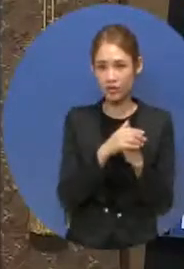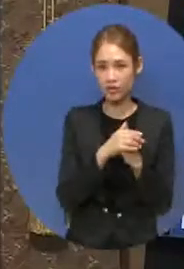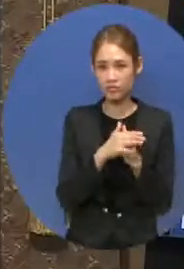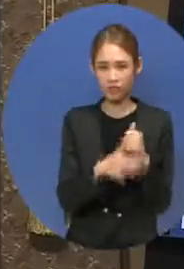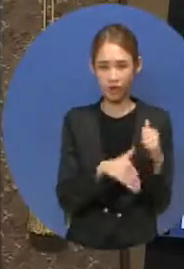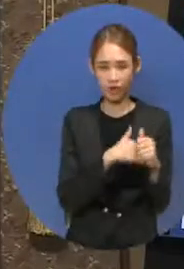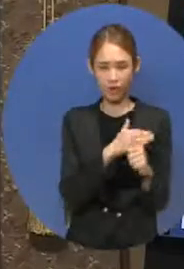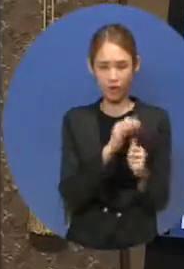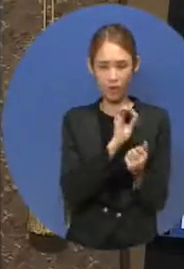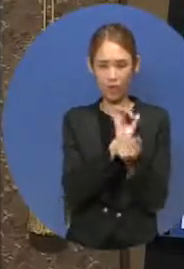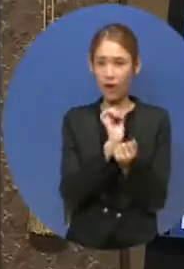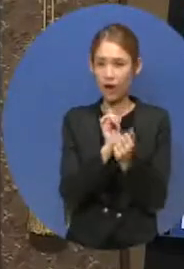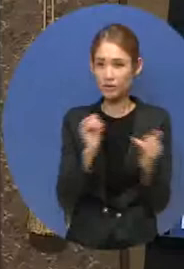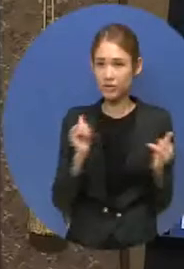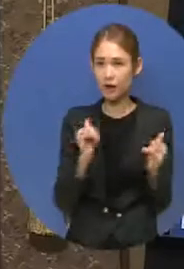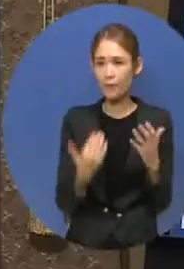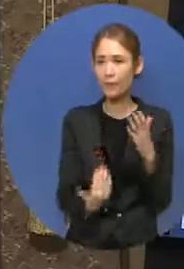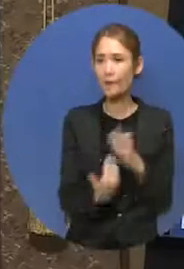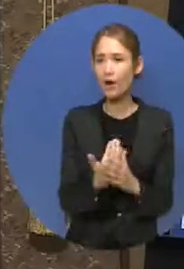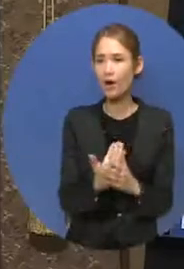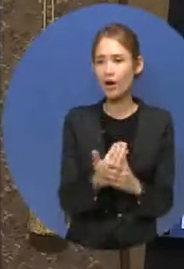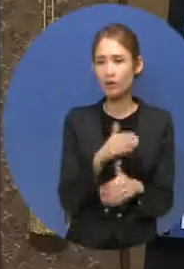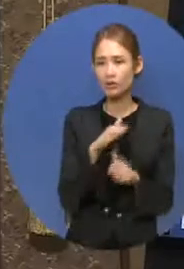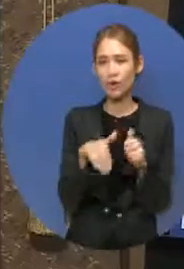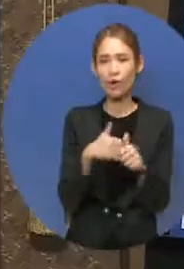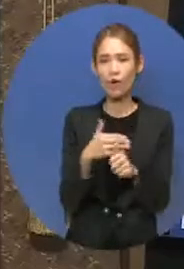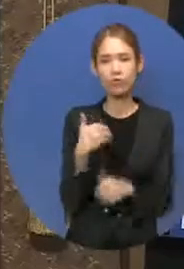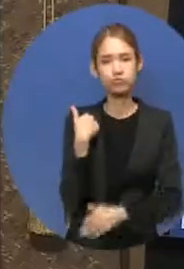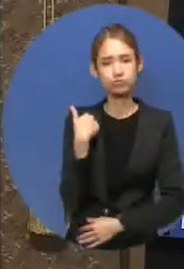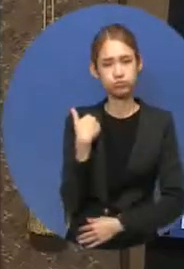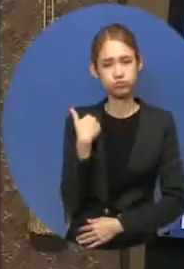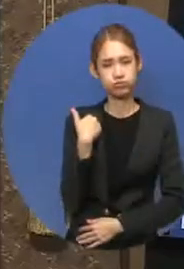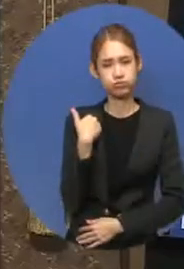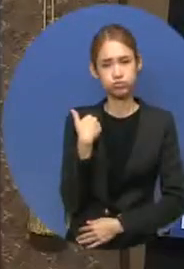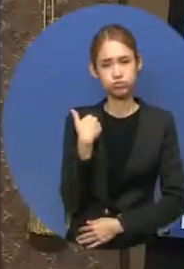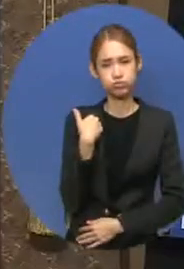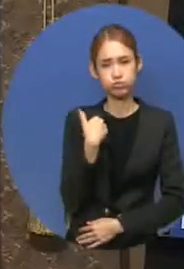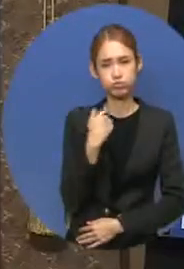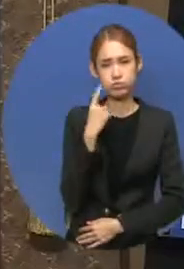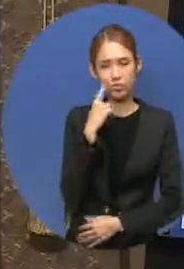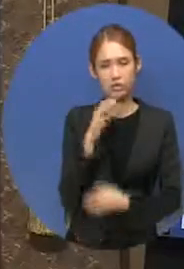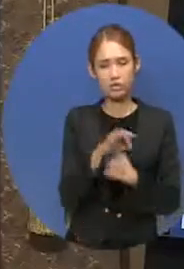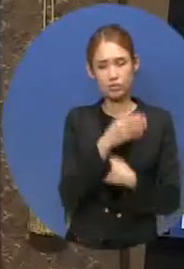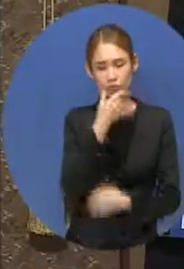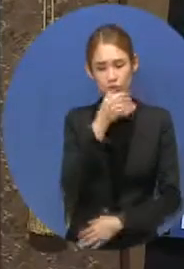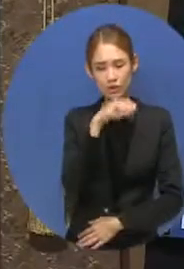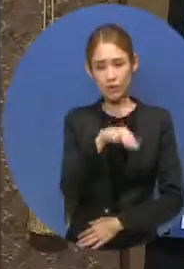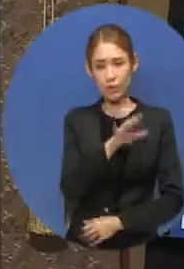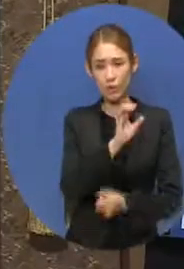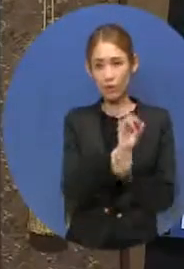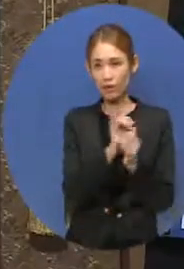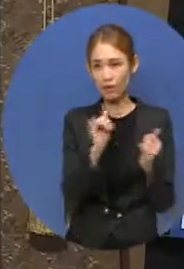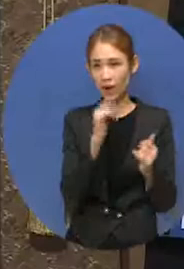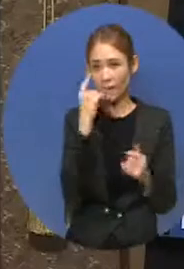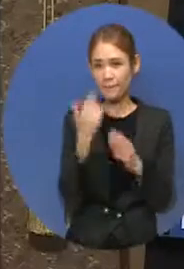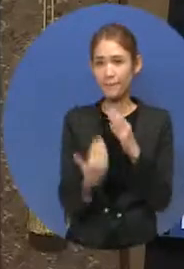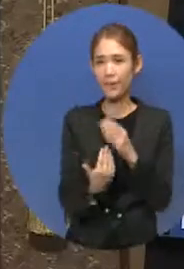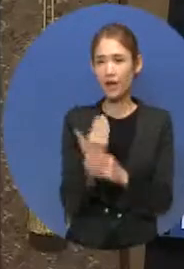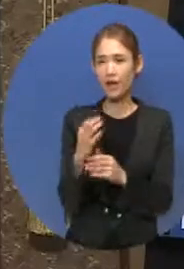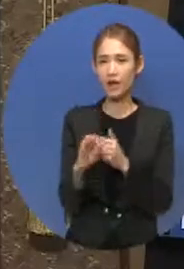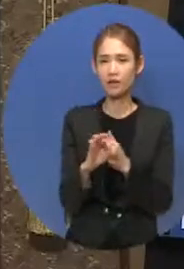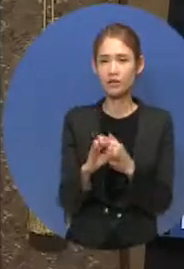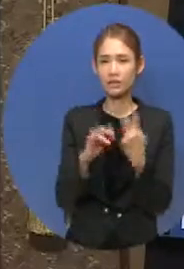어떻게 이 확진자가 일어날지 알 수가 없는 상황이었고 네. 만약에 복지관에서 확진자가 발생되어지면